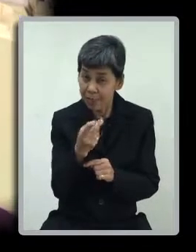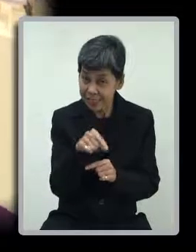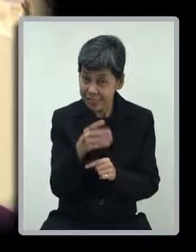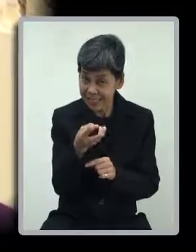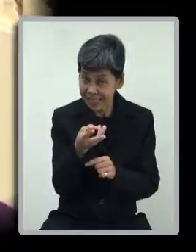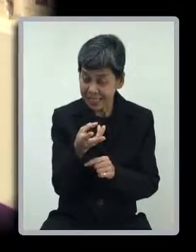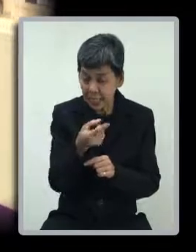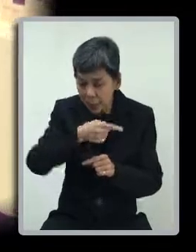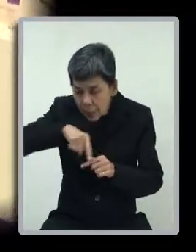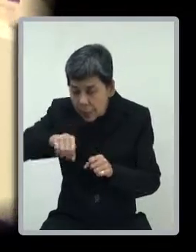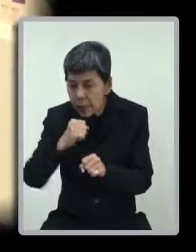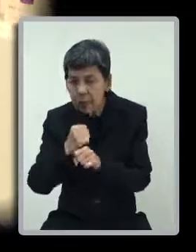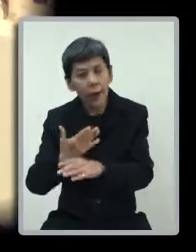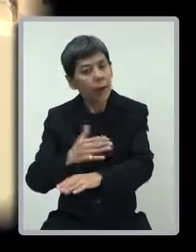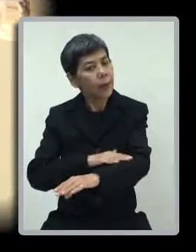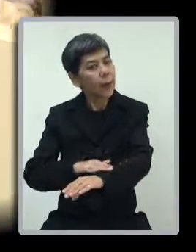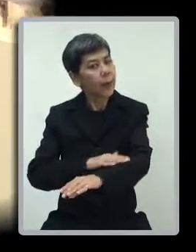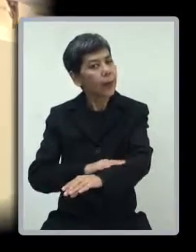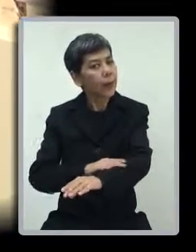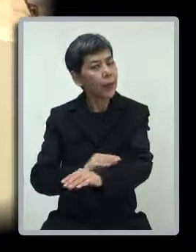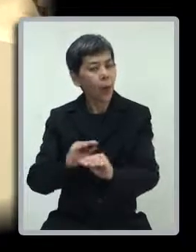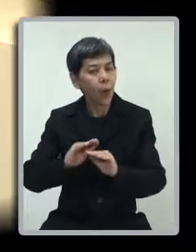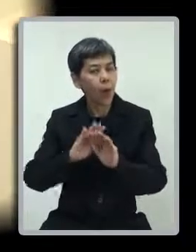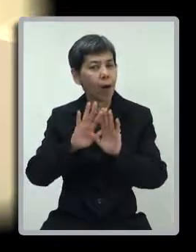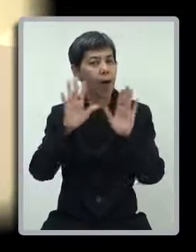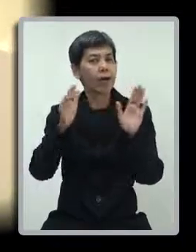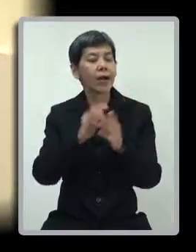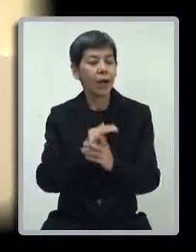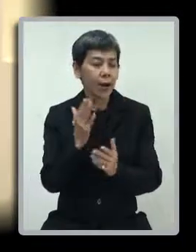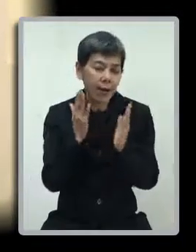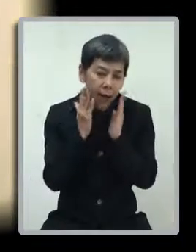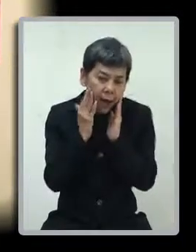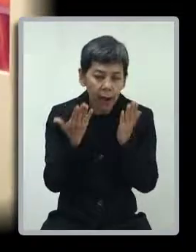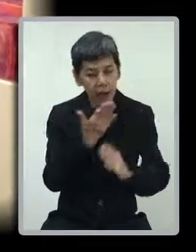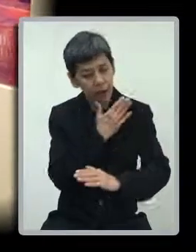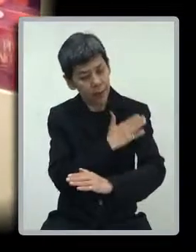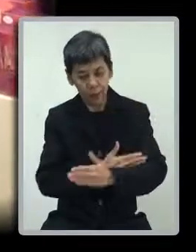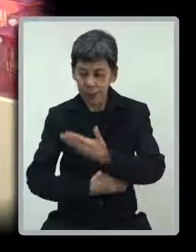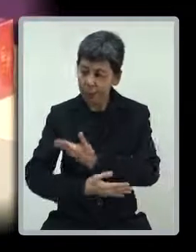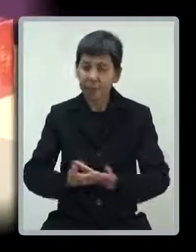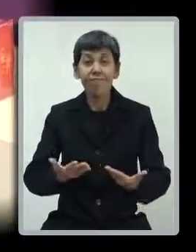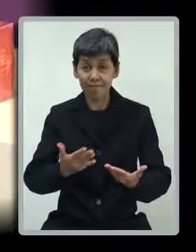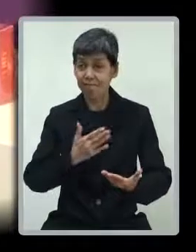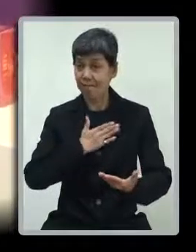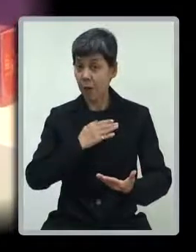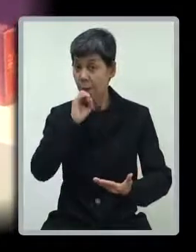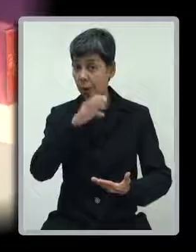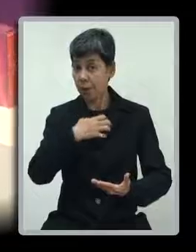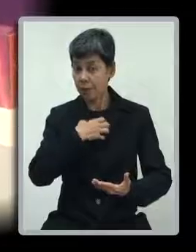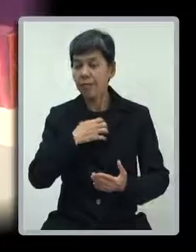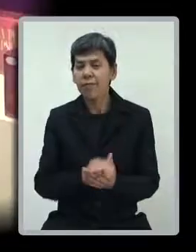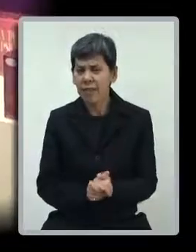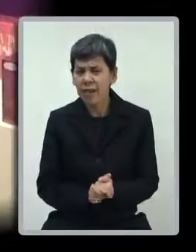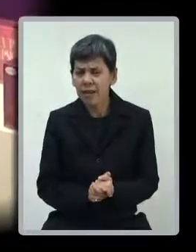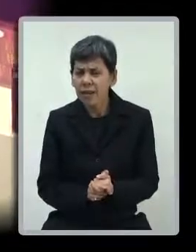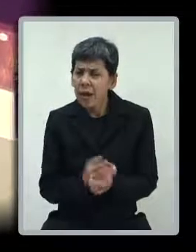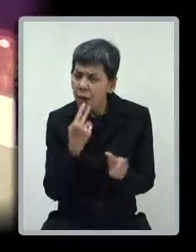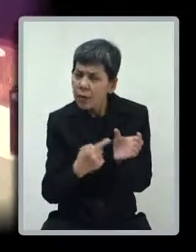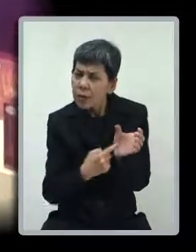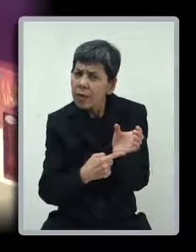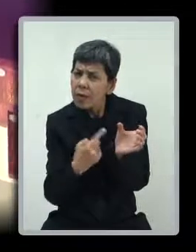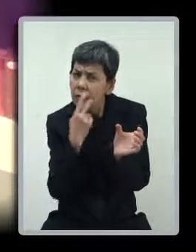าวนะฮะมาสู่ผิวขาวใสทั้งใบหน้าผิวกายผิวแล้วผมกำลังจะบอกว่าเรื่